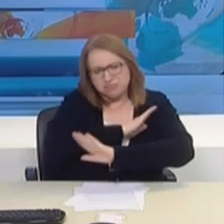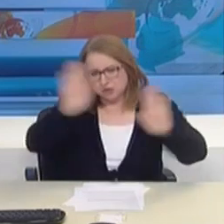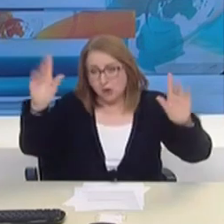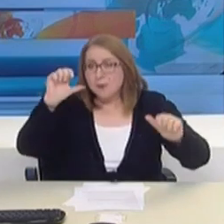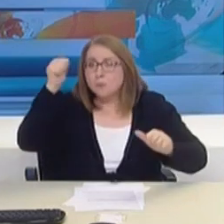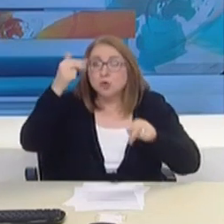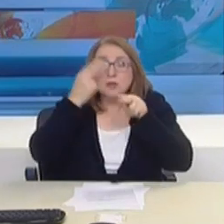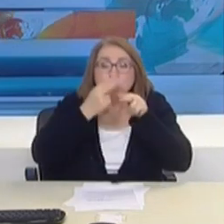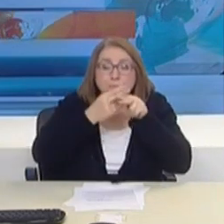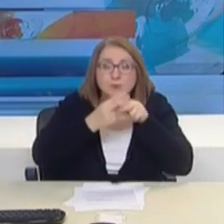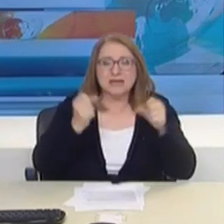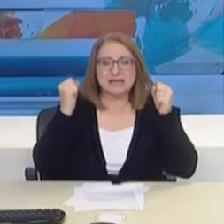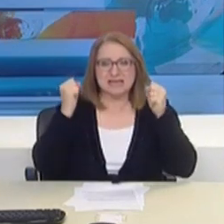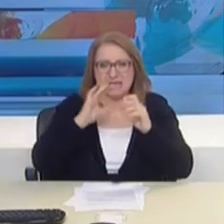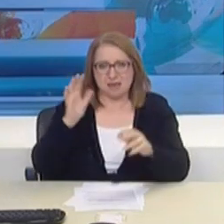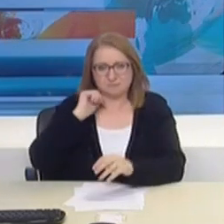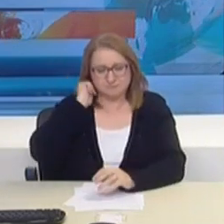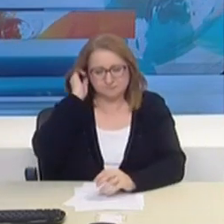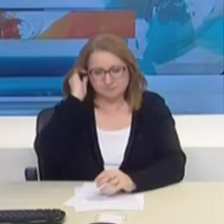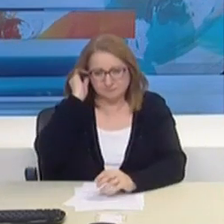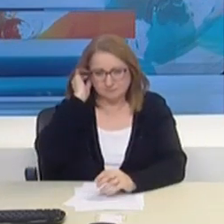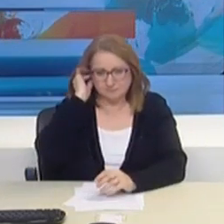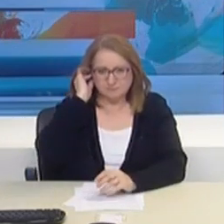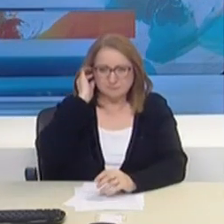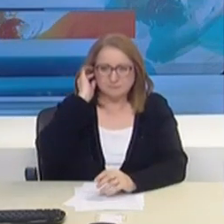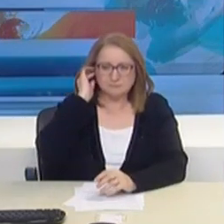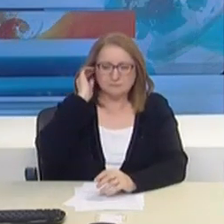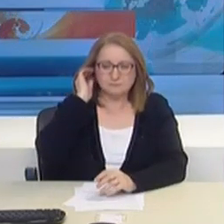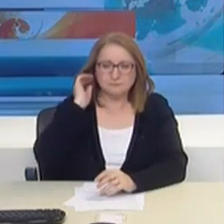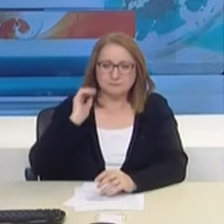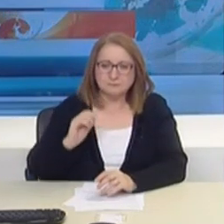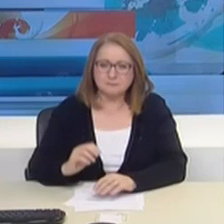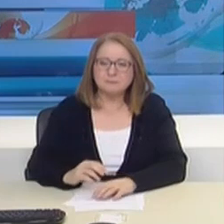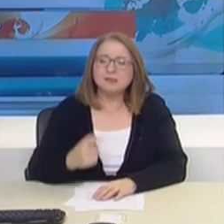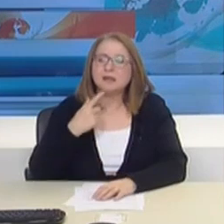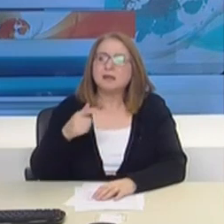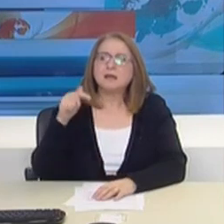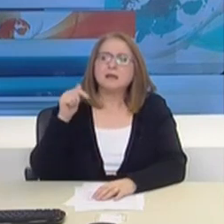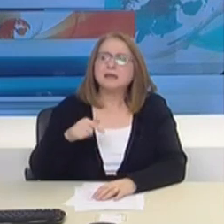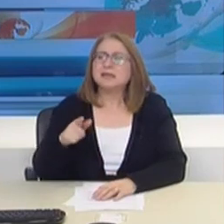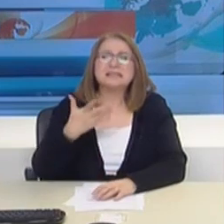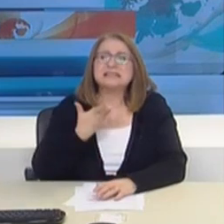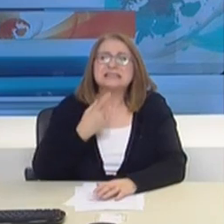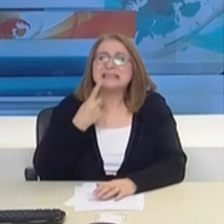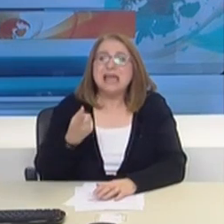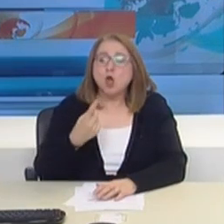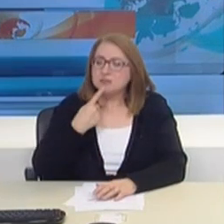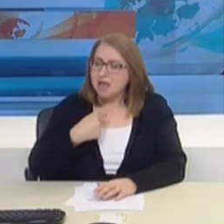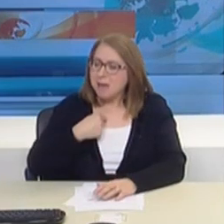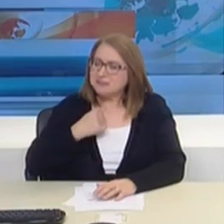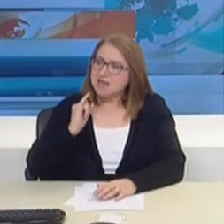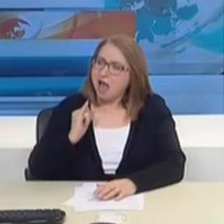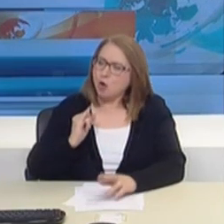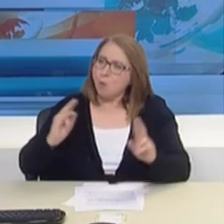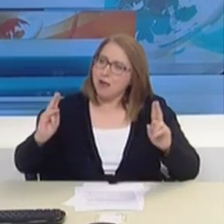ΣΚΑΕ. Τι σημαίνει ότι είμαστε εντός προβλέψεων, κύριε Τσιόδρα? Εξακολουθούμε να είμαστε εντός πλαισίου και με ποιους αριθμούς βγαίνουμε εκτός?